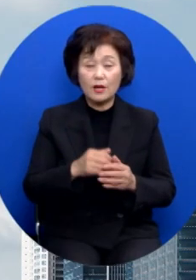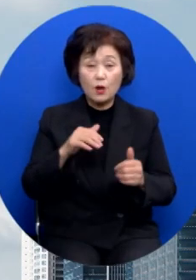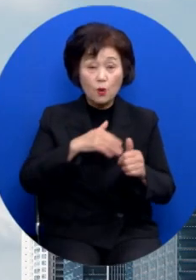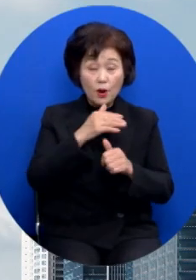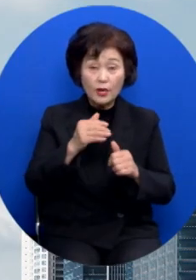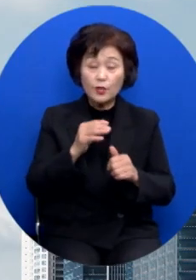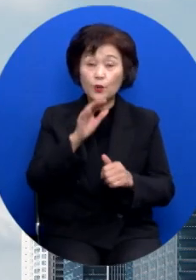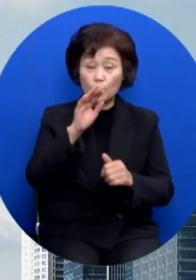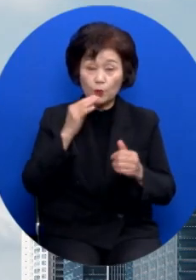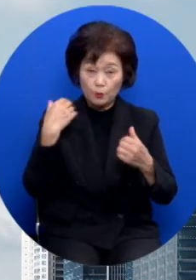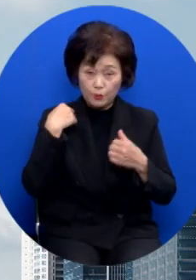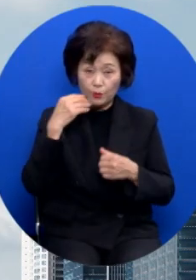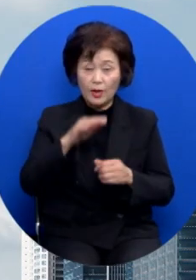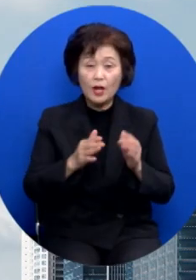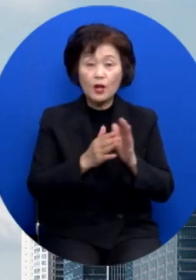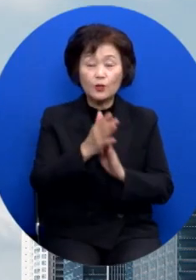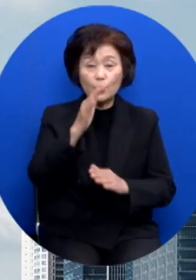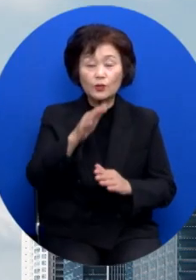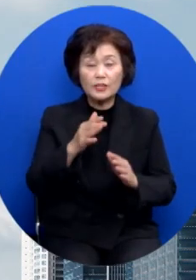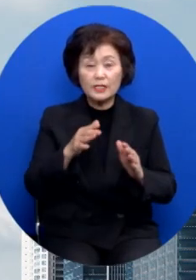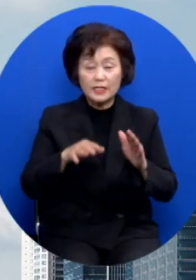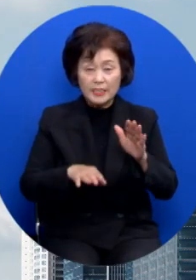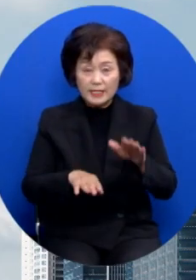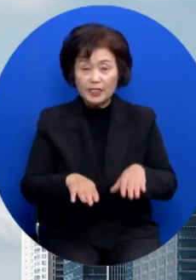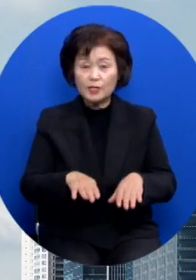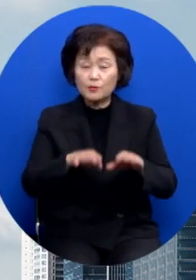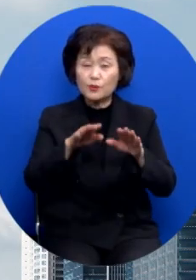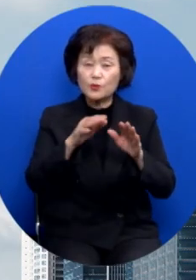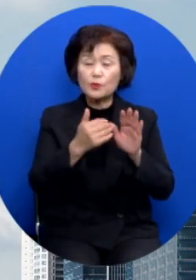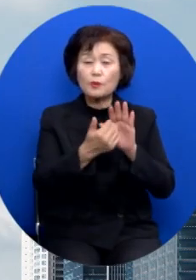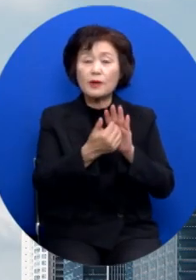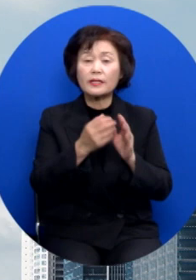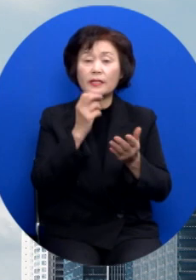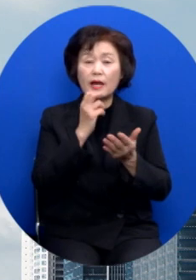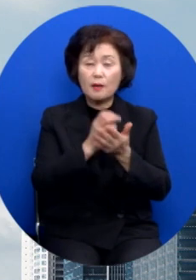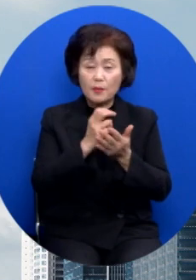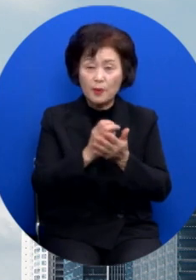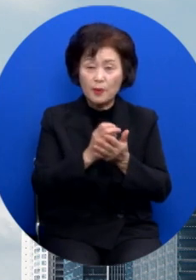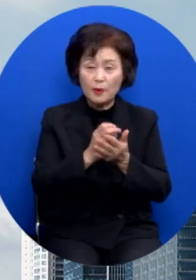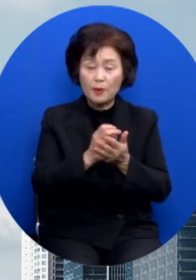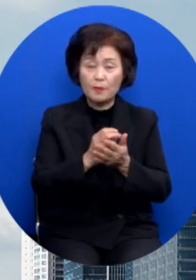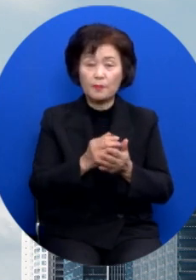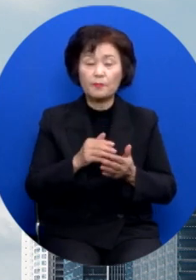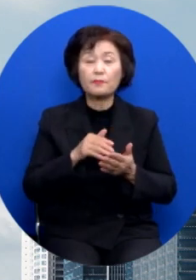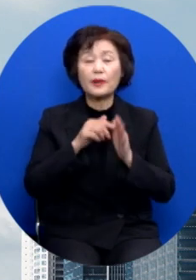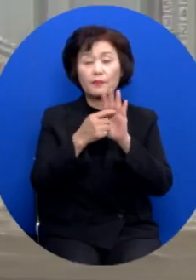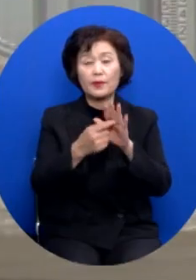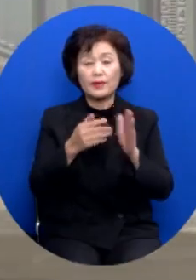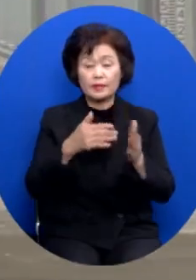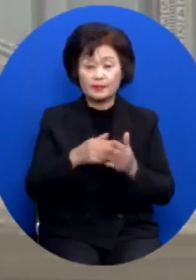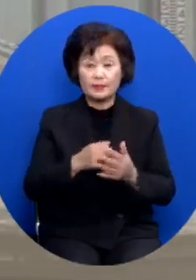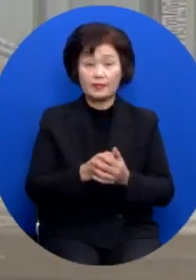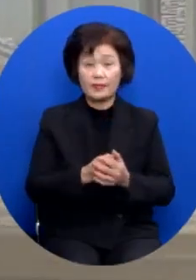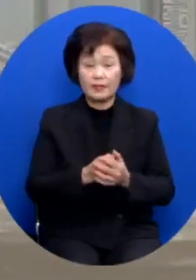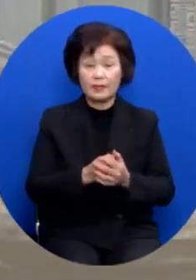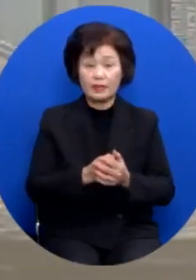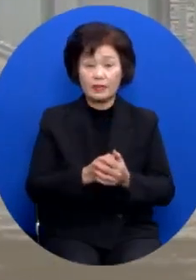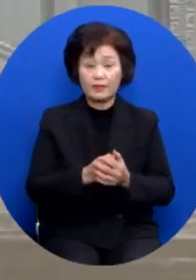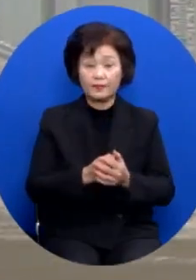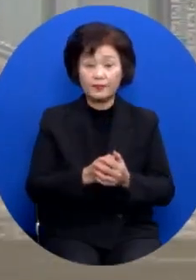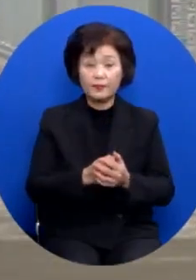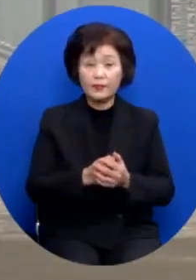환경부가 도시 하천 유역 침수 피해 방지 대책법 시행령 개정안을 입법 예고했습니다.